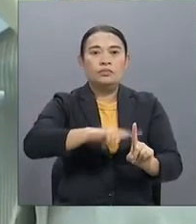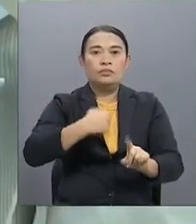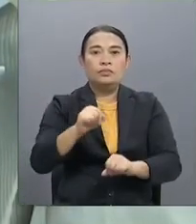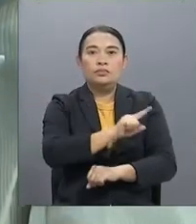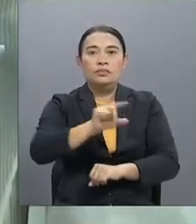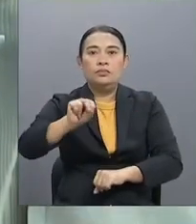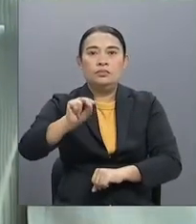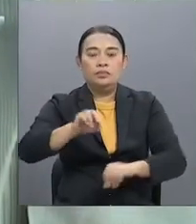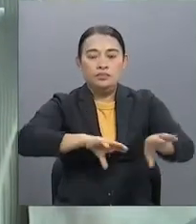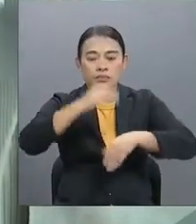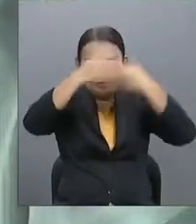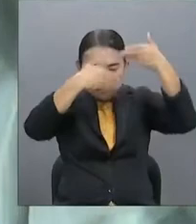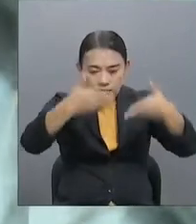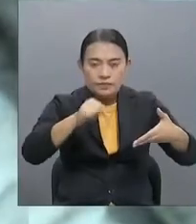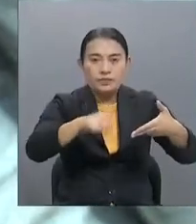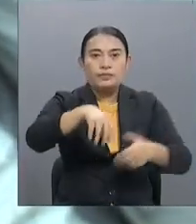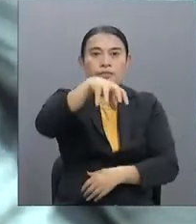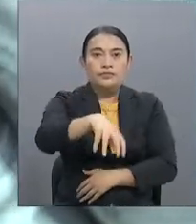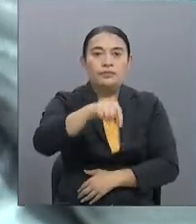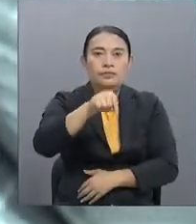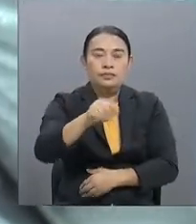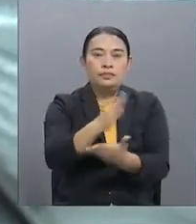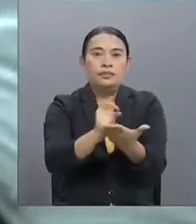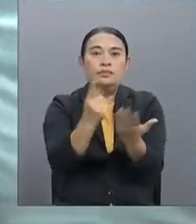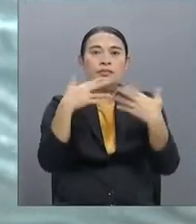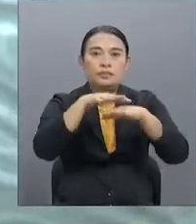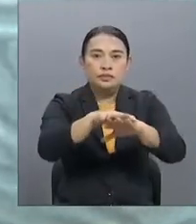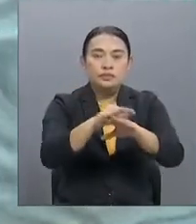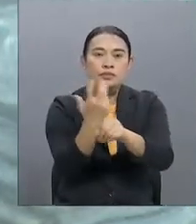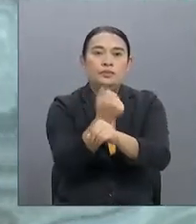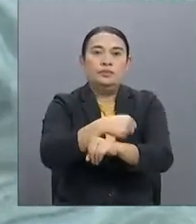ศิลป์ร่วมสมัยราชดำเนินน้ำอ้อยจำจิตไทย PBS รายงาน